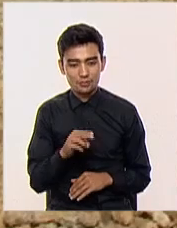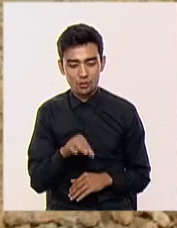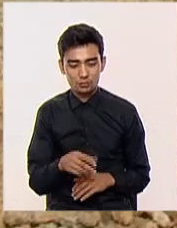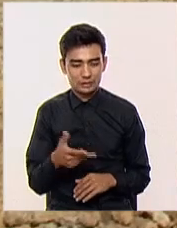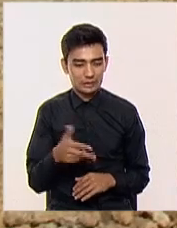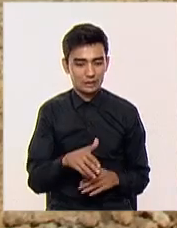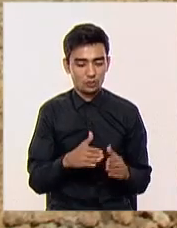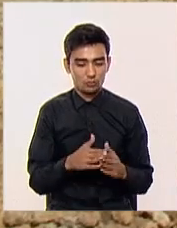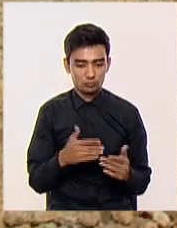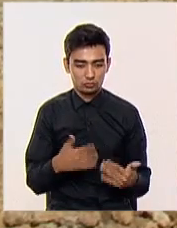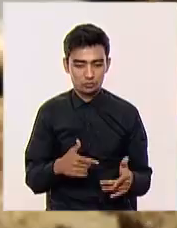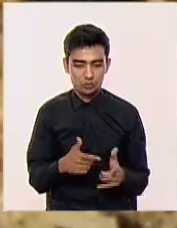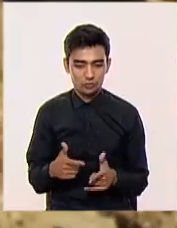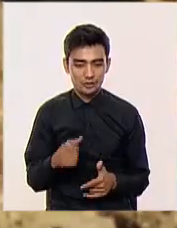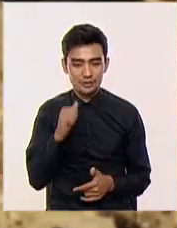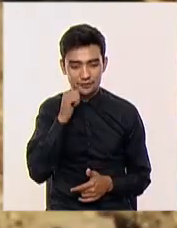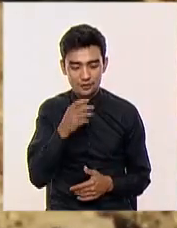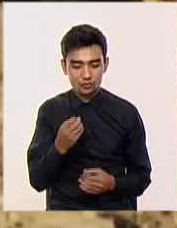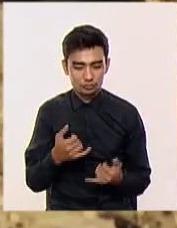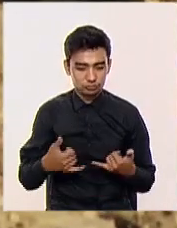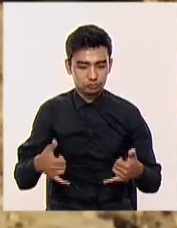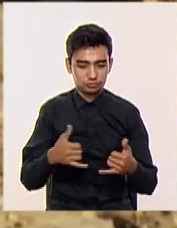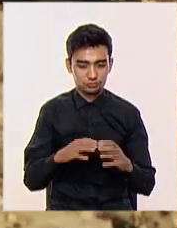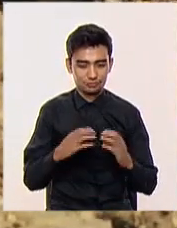3 дома вяжем. Завтра будем заливать бетон.